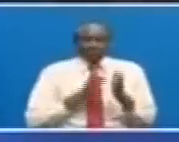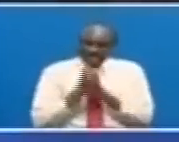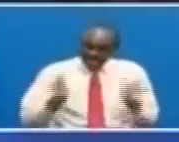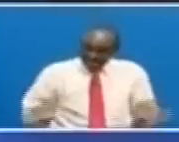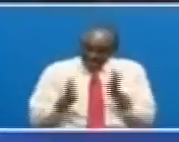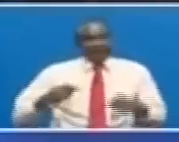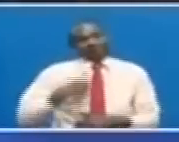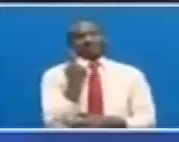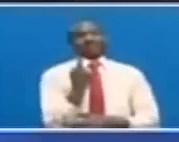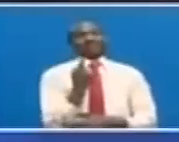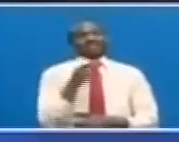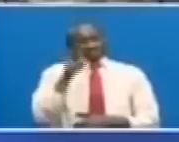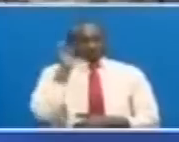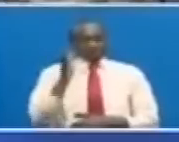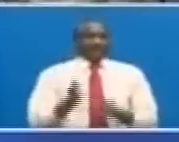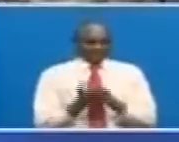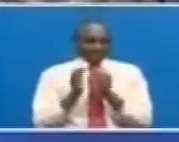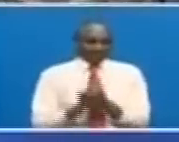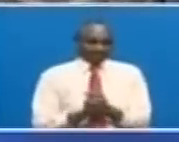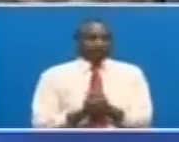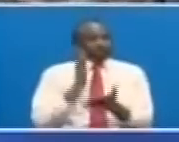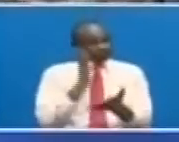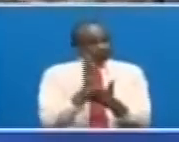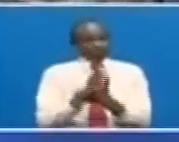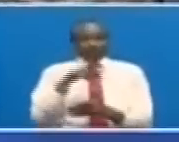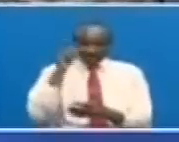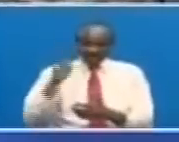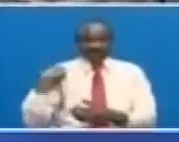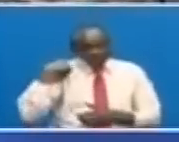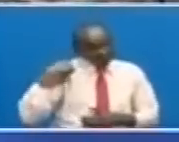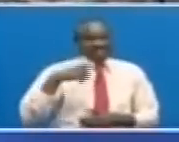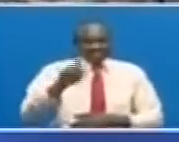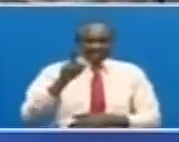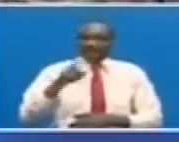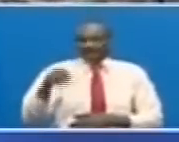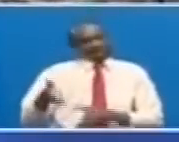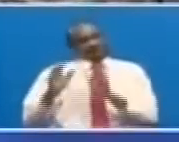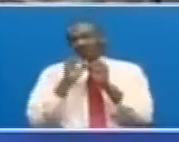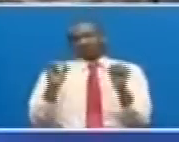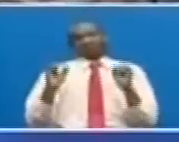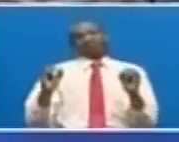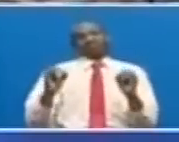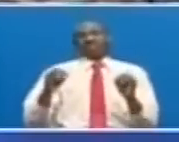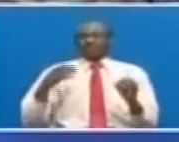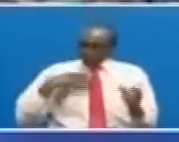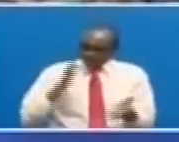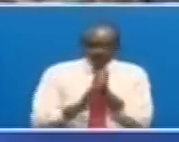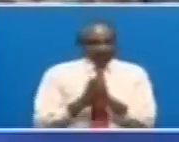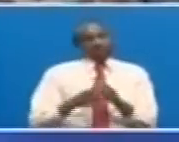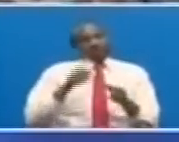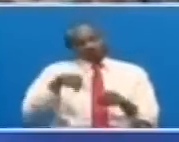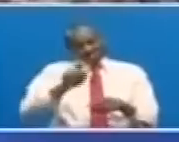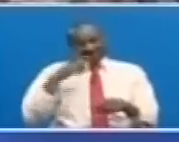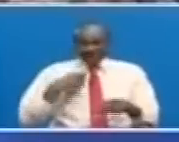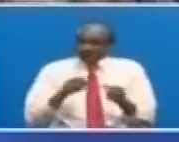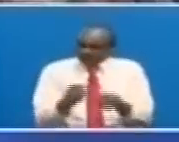kutoka pale. Hiyo itatusaidia. Hizi yenyewe kila mtu lazima tu atajitolea. Haina shortcut na hakuna mtu atatoa hapo. Lazima